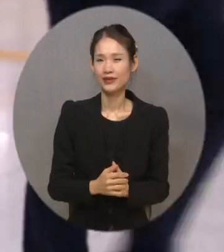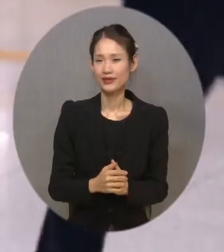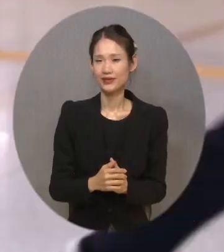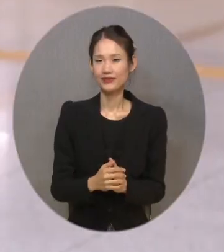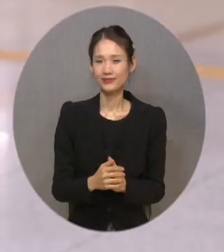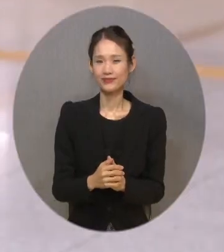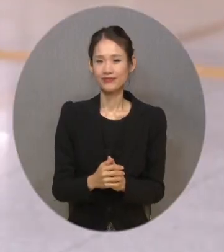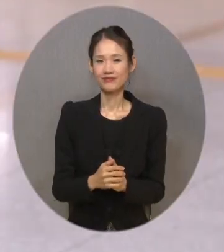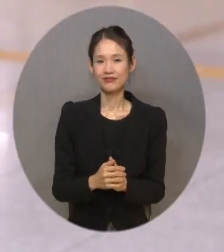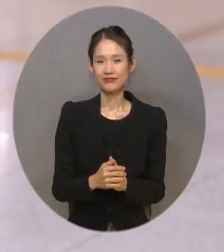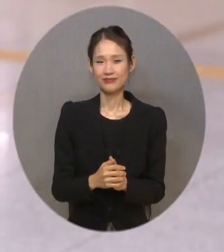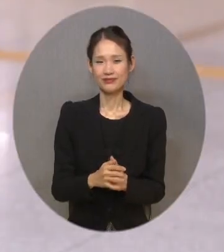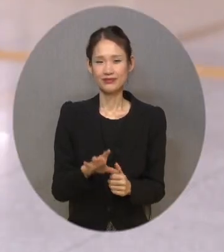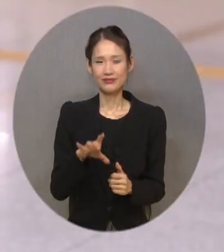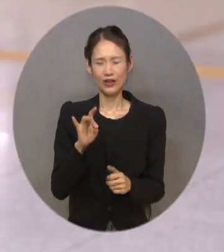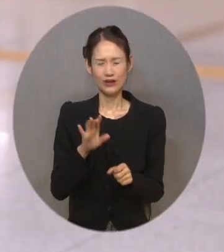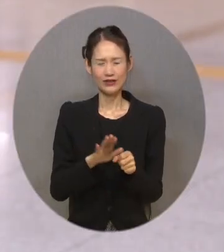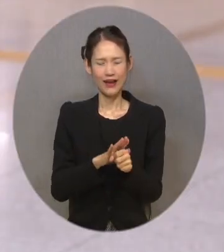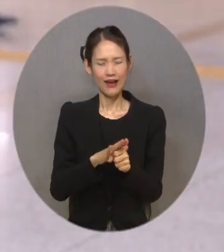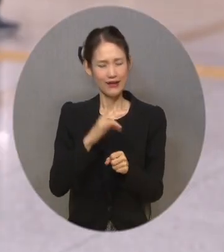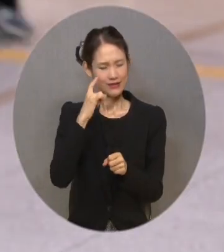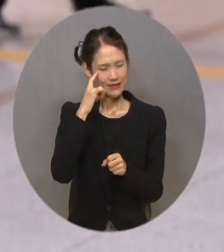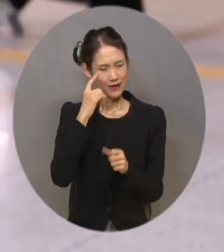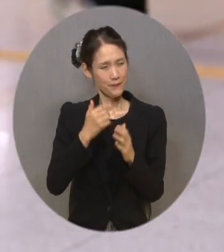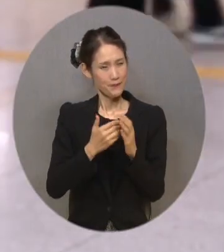방영택은 첫사랑이 생각나가지고 어디든가 갔다.